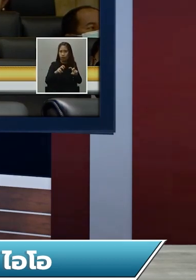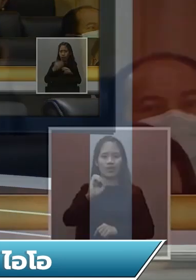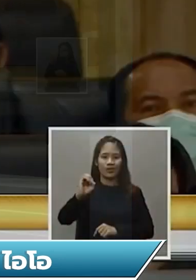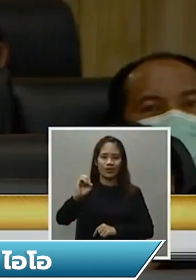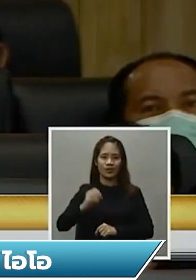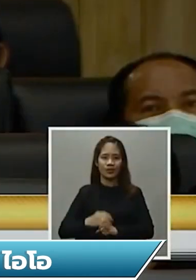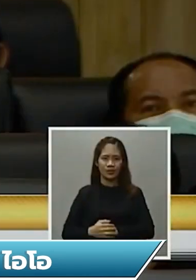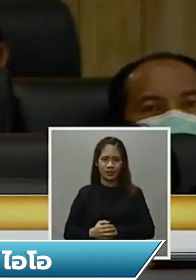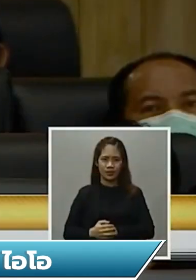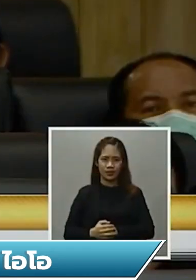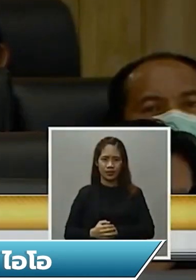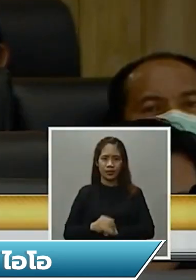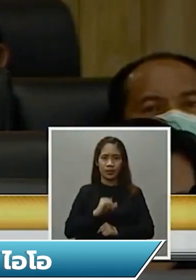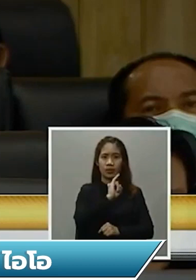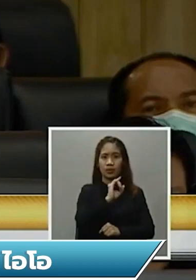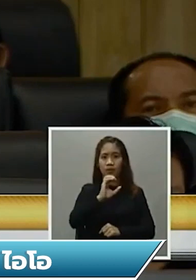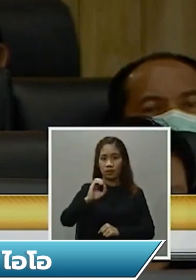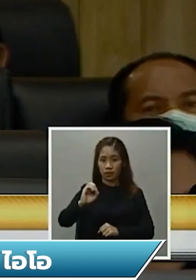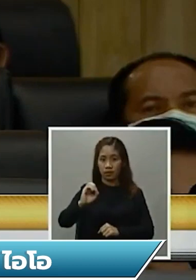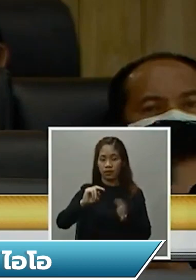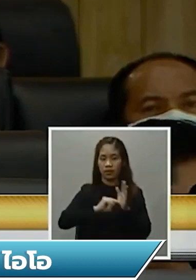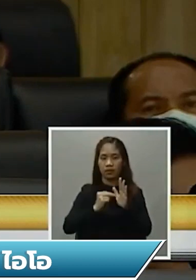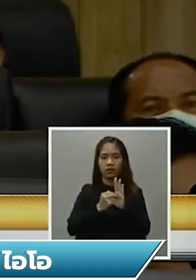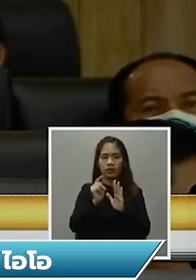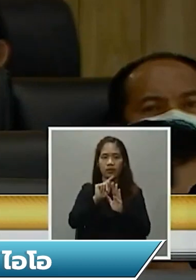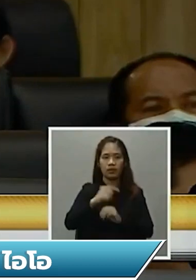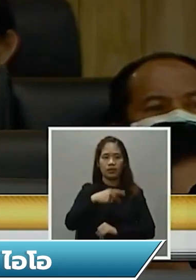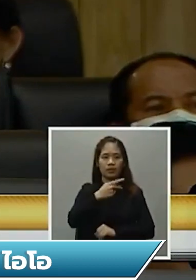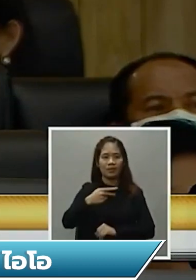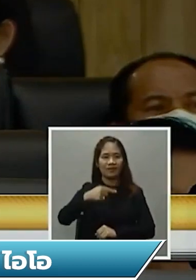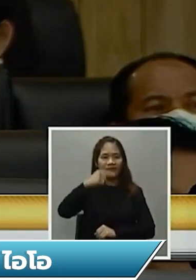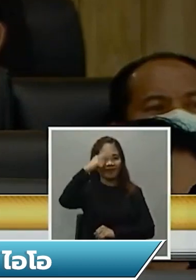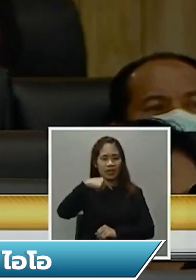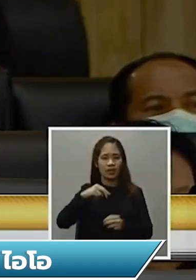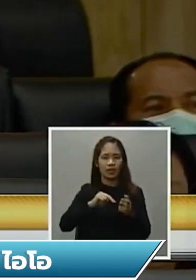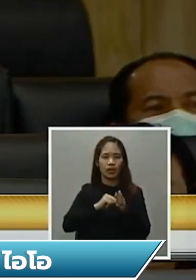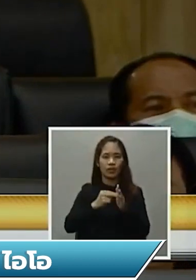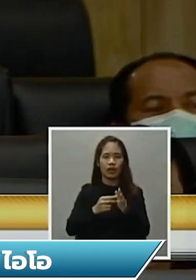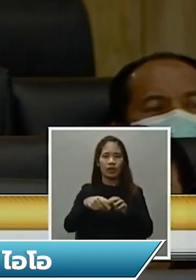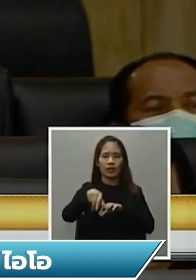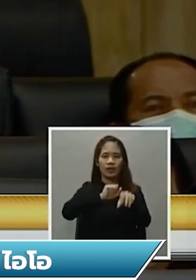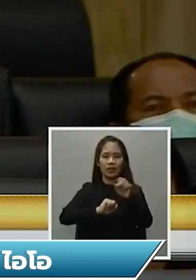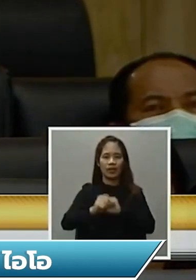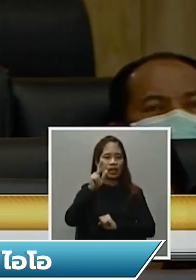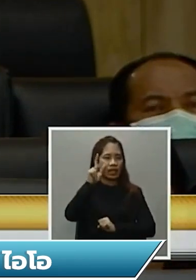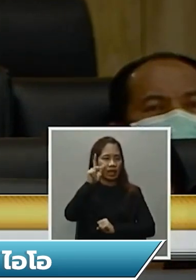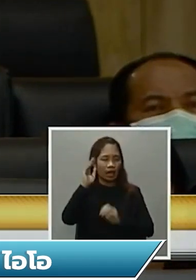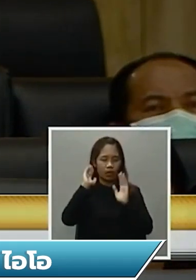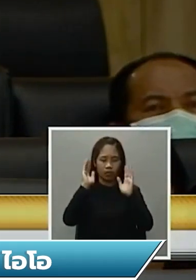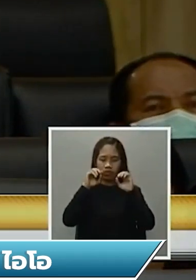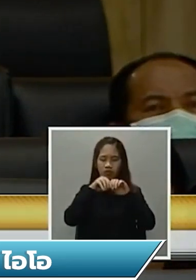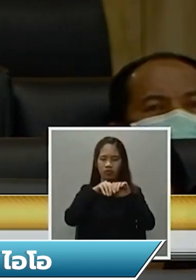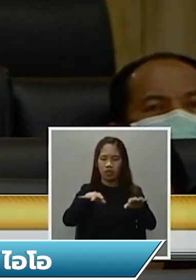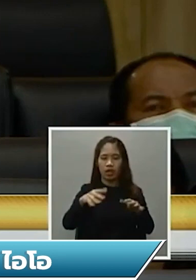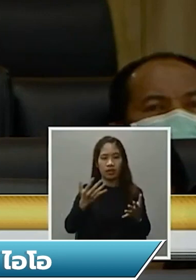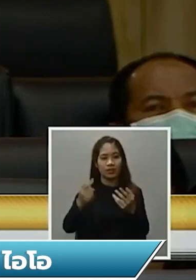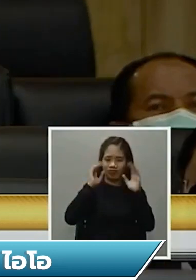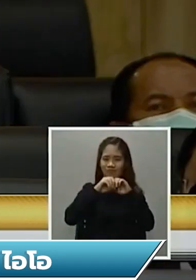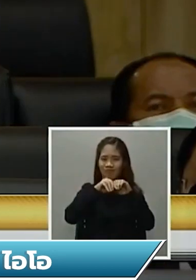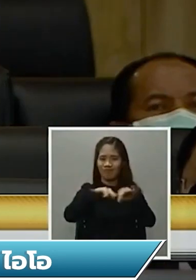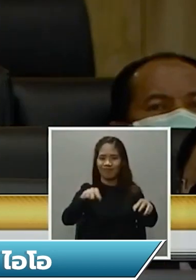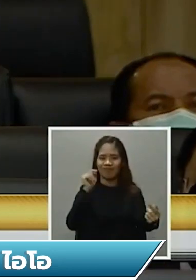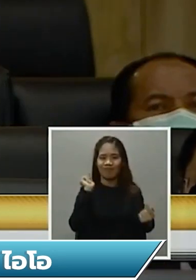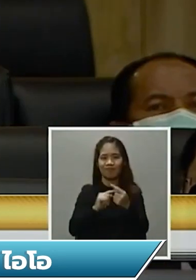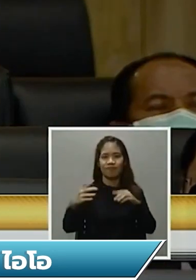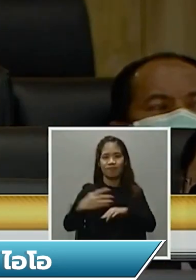านนายกรัฐมนตรีใช้งบหลวงทำให้ IO มีการทำ IO แล้วก็มีการบอกว่ามี